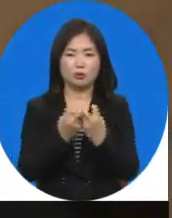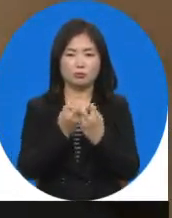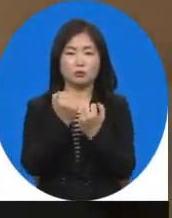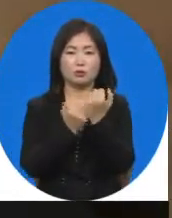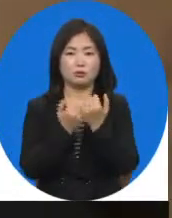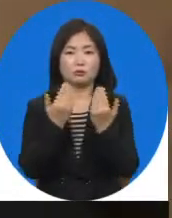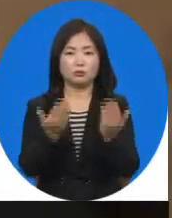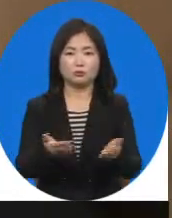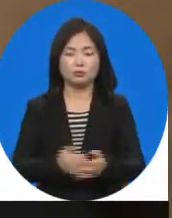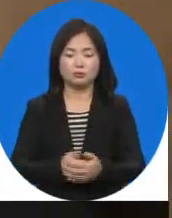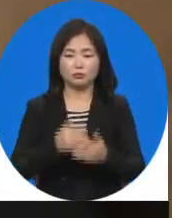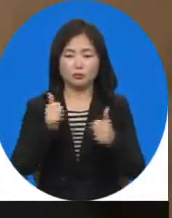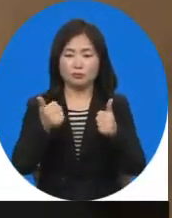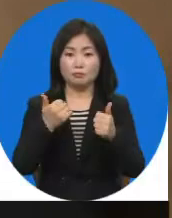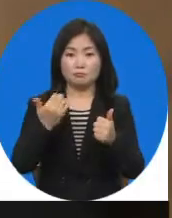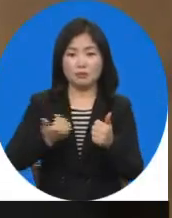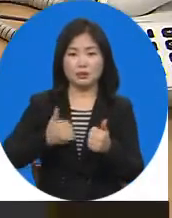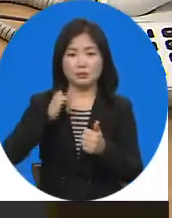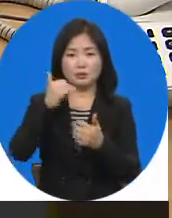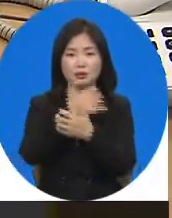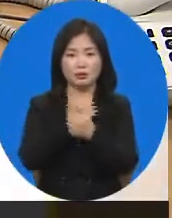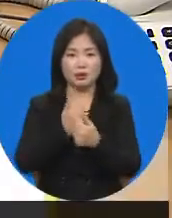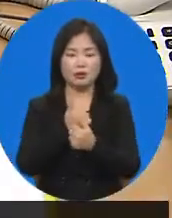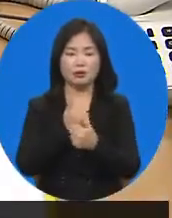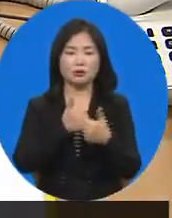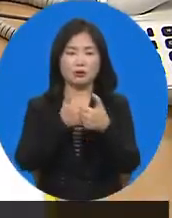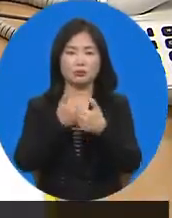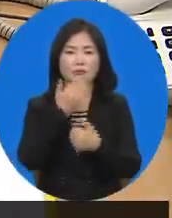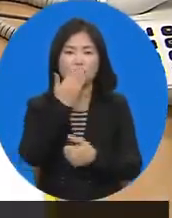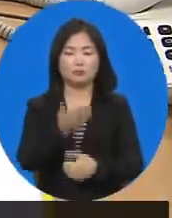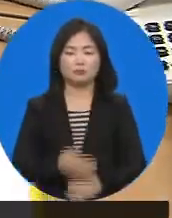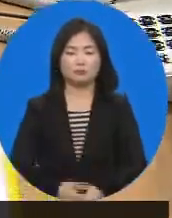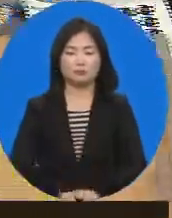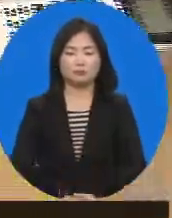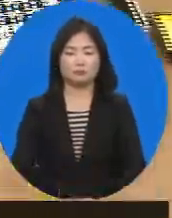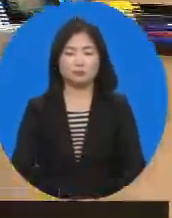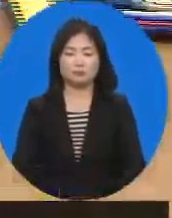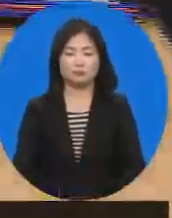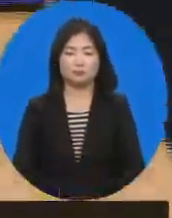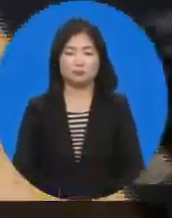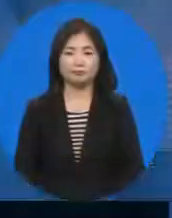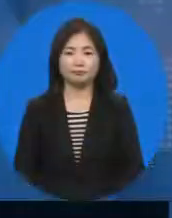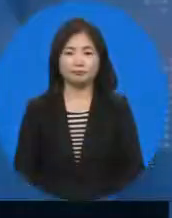알려줍니다 법원의 미리 선화 하면 기다리지 않고 상담 받을 수 있습니다